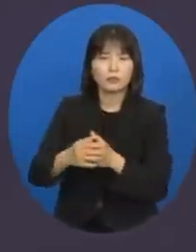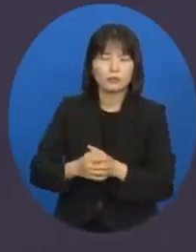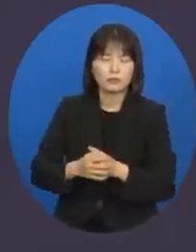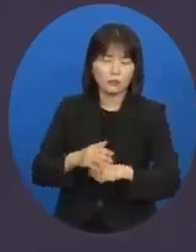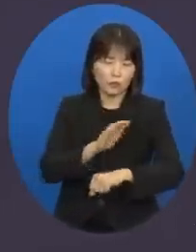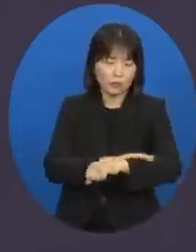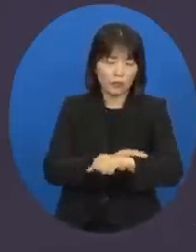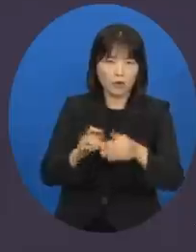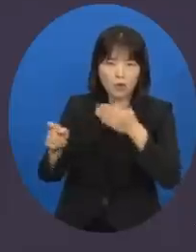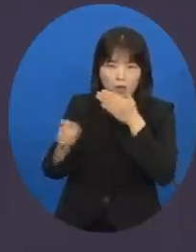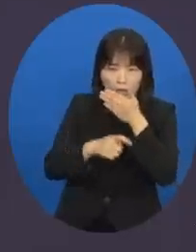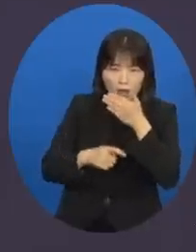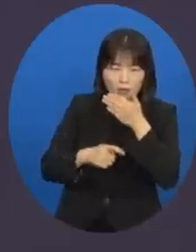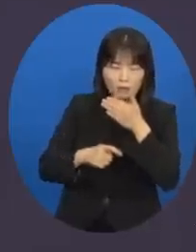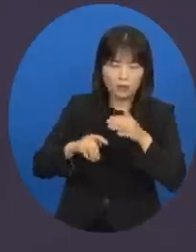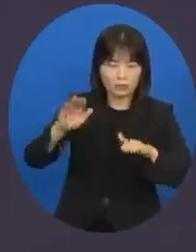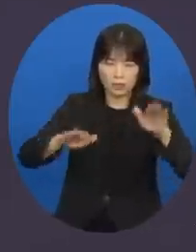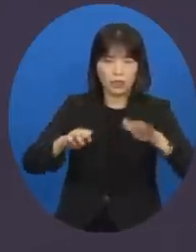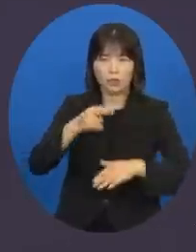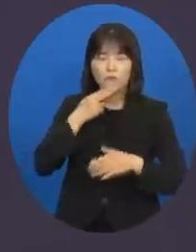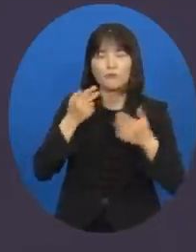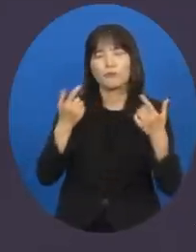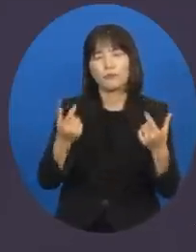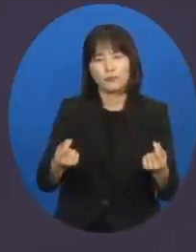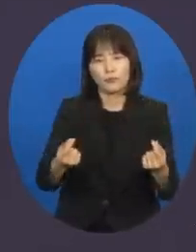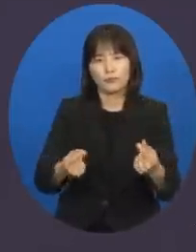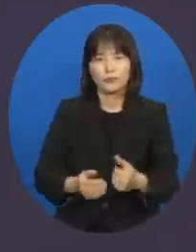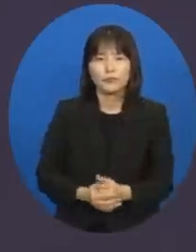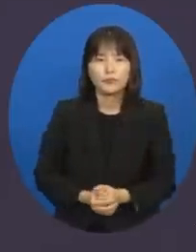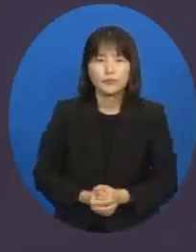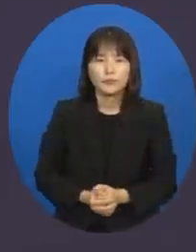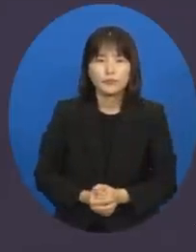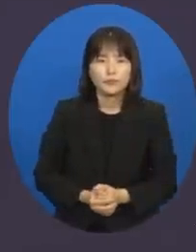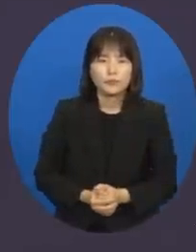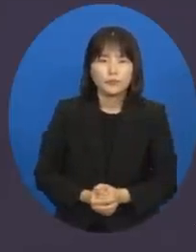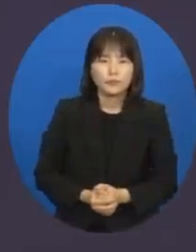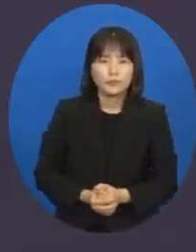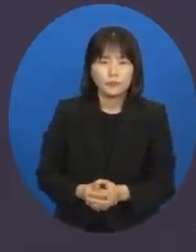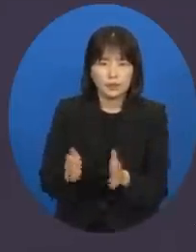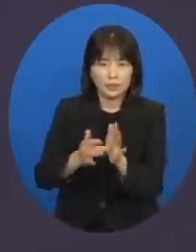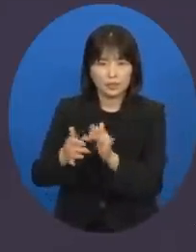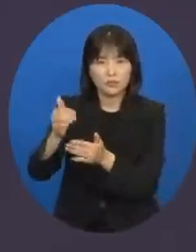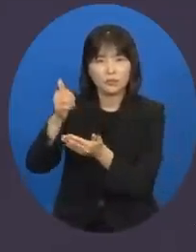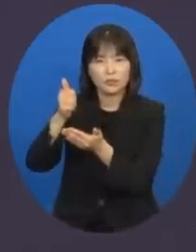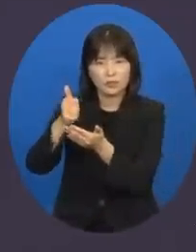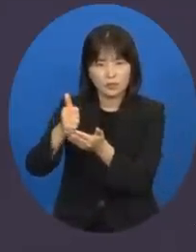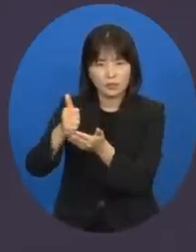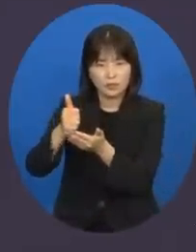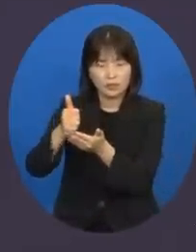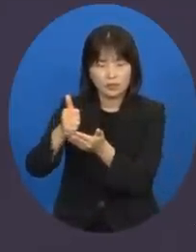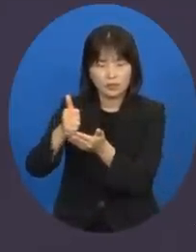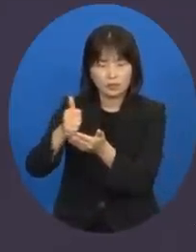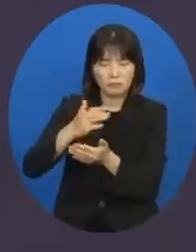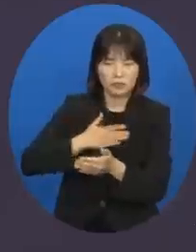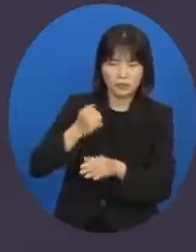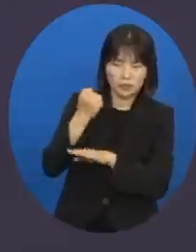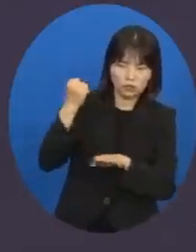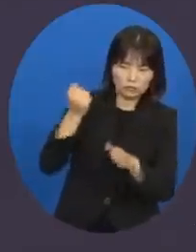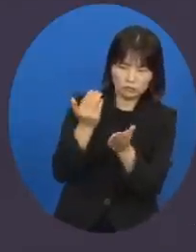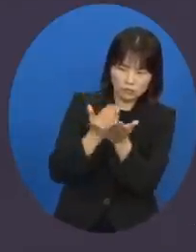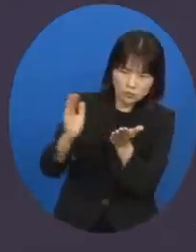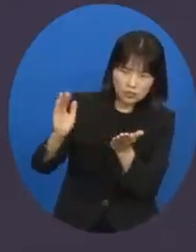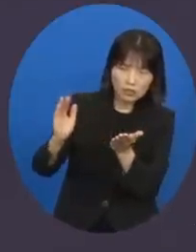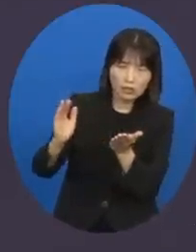강도와 무슨 차이가 있을까요? 예수님 자기 기준에 맞지 않으니까